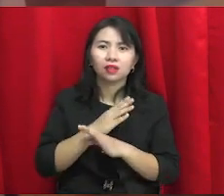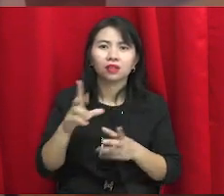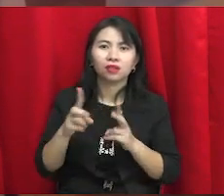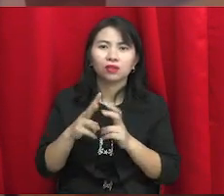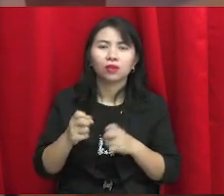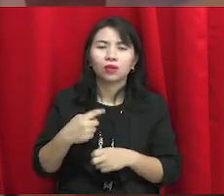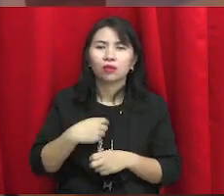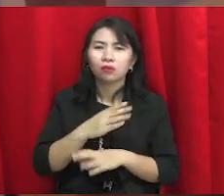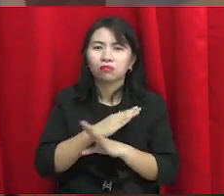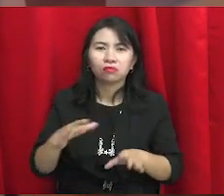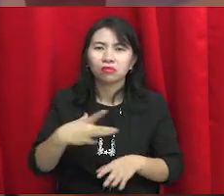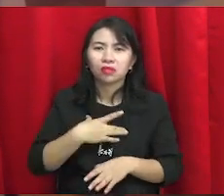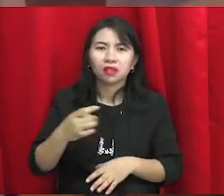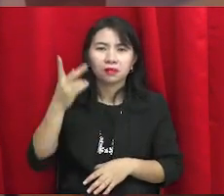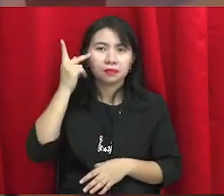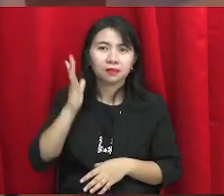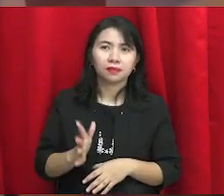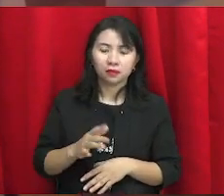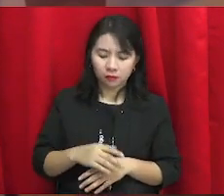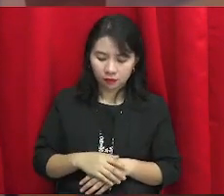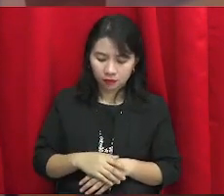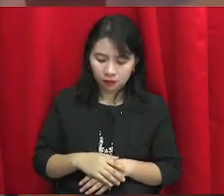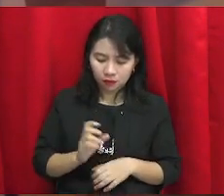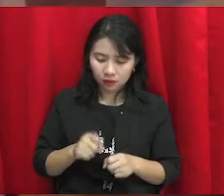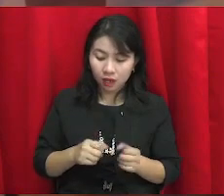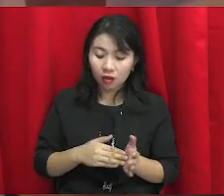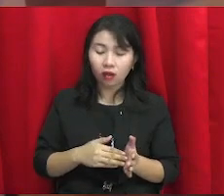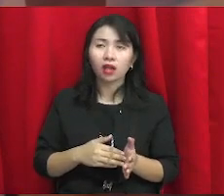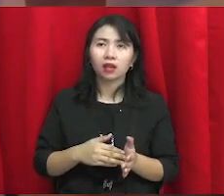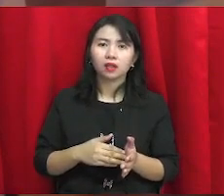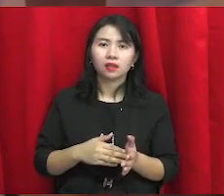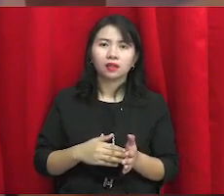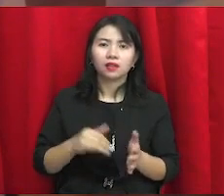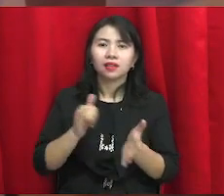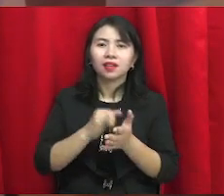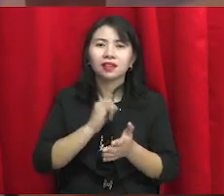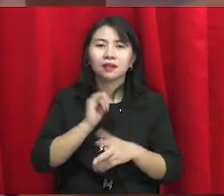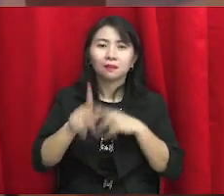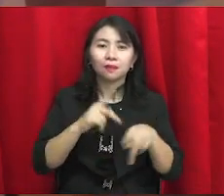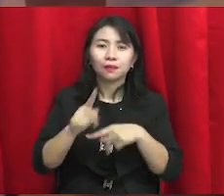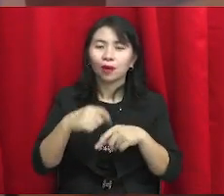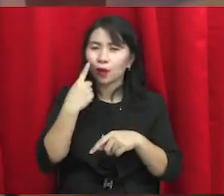Diyos. Yo. Hindi, matapang. Mga tao nga pinag-iisip yun.